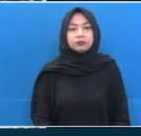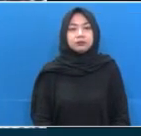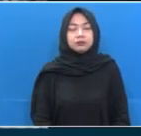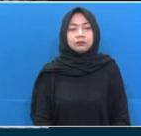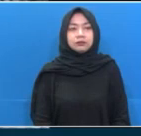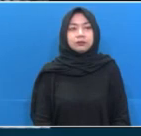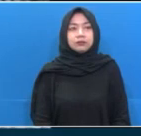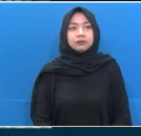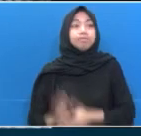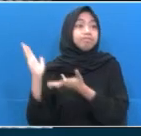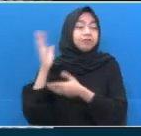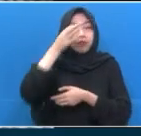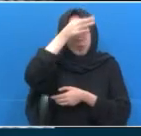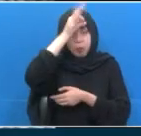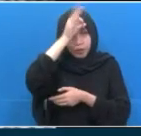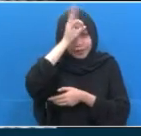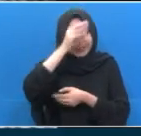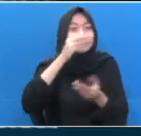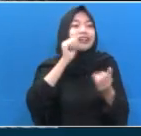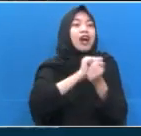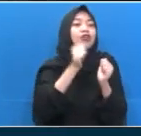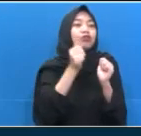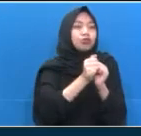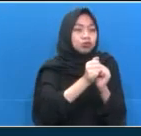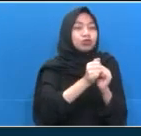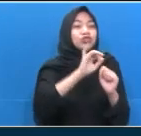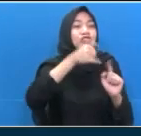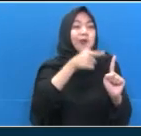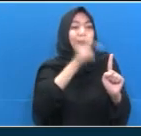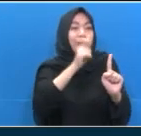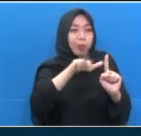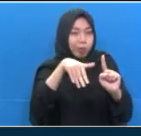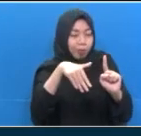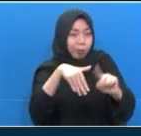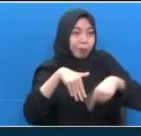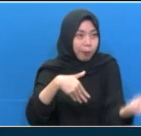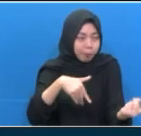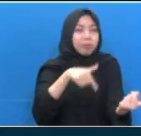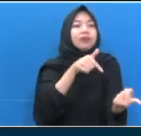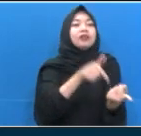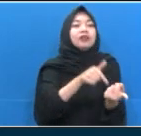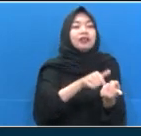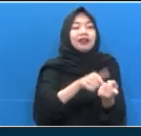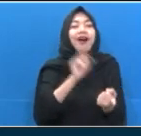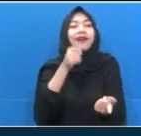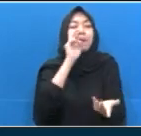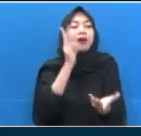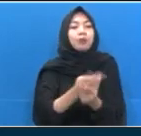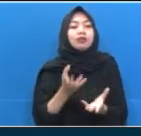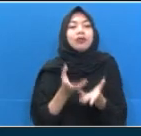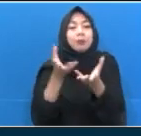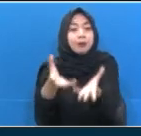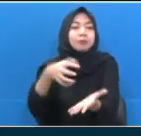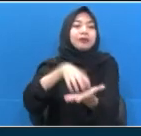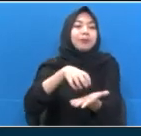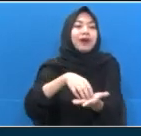Polri menyerahkan barang bukti kasus pembunuhan berencana Brigadir Yosua yang menjerat mantan kadiv Propam Polri Ferdi sambo ke